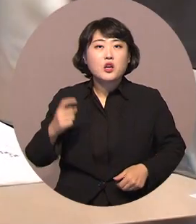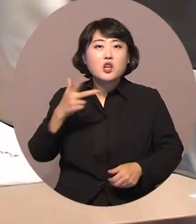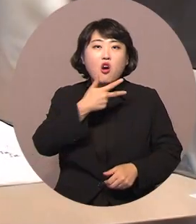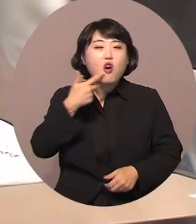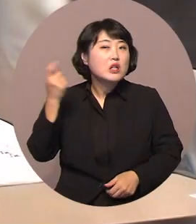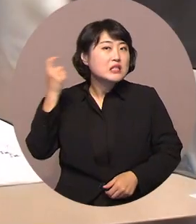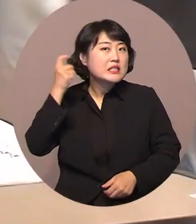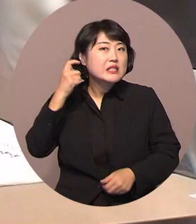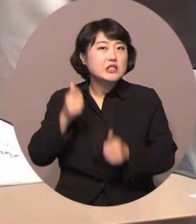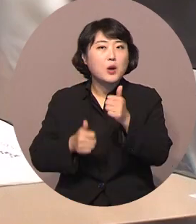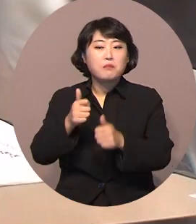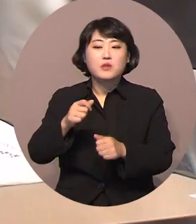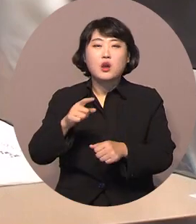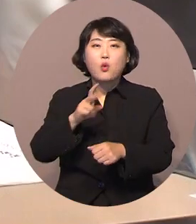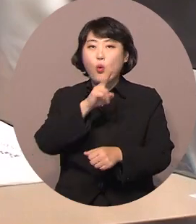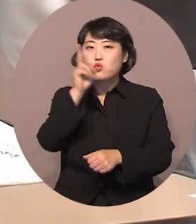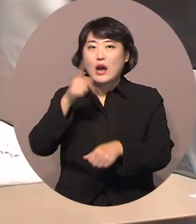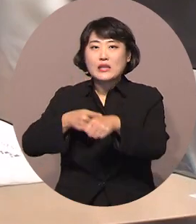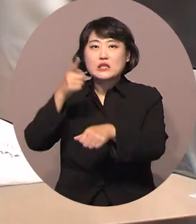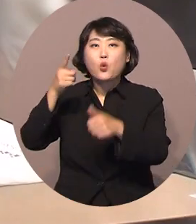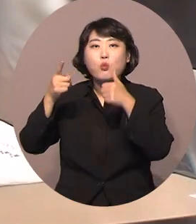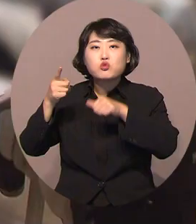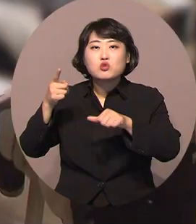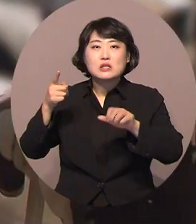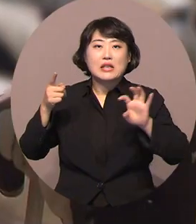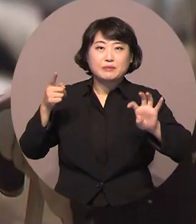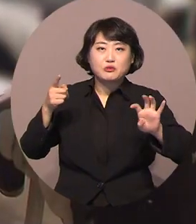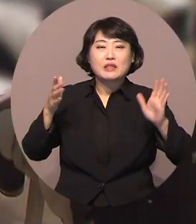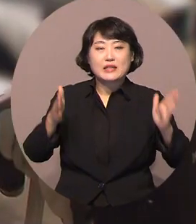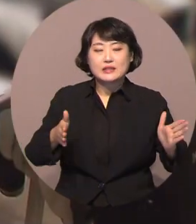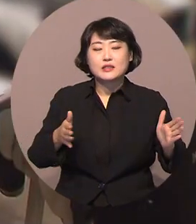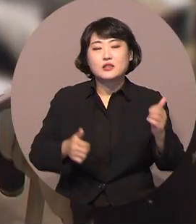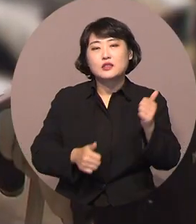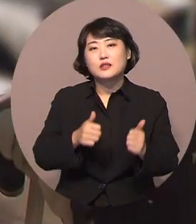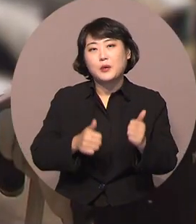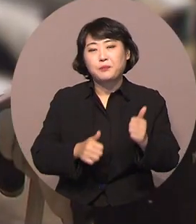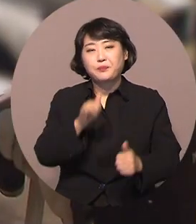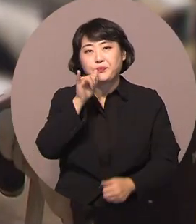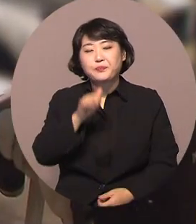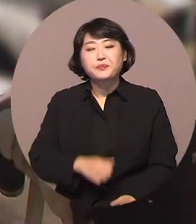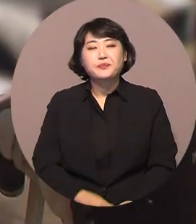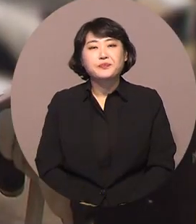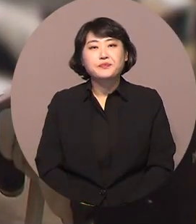오후 1시 5분부터 40분까지 실시됩니다. MBC 뉴스 고병관입니다.